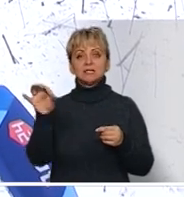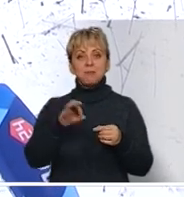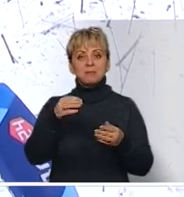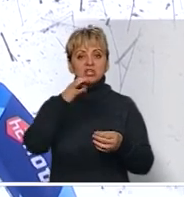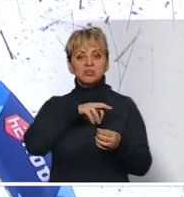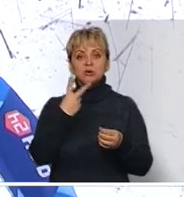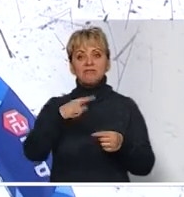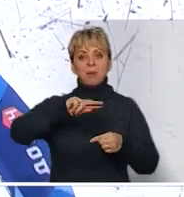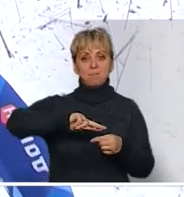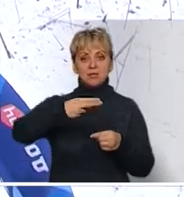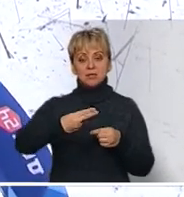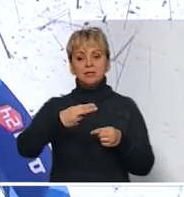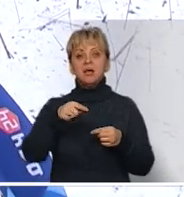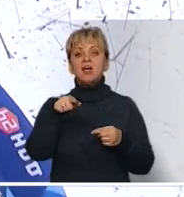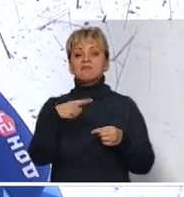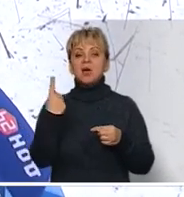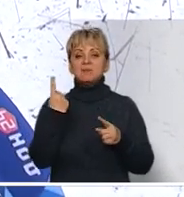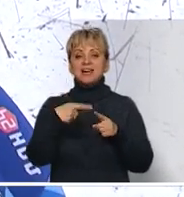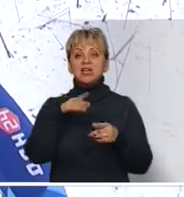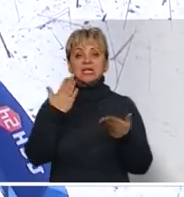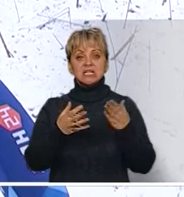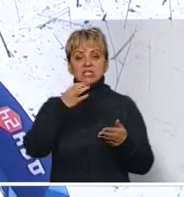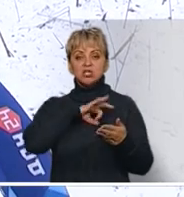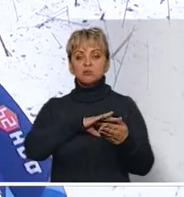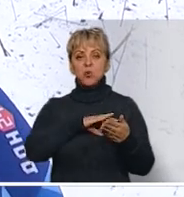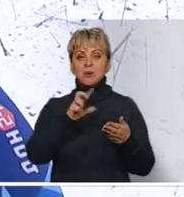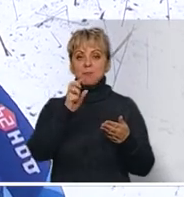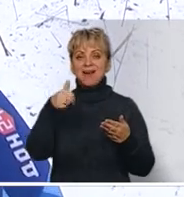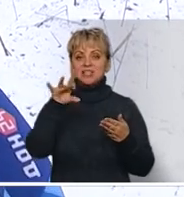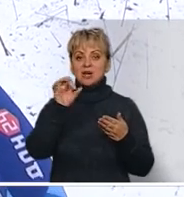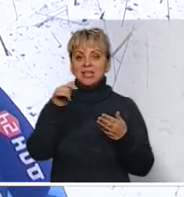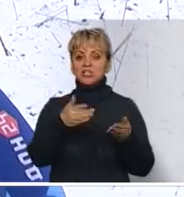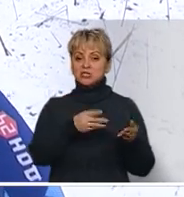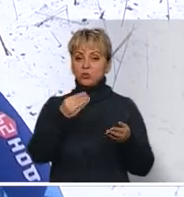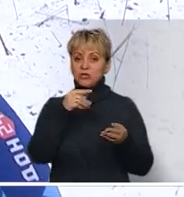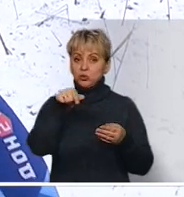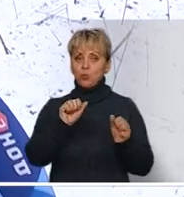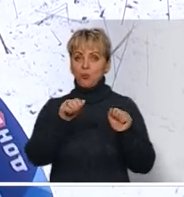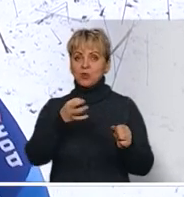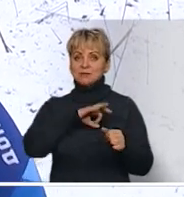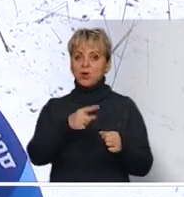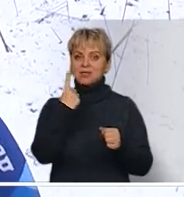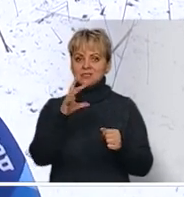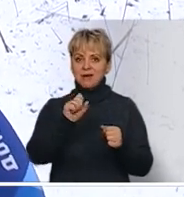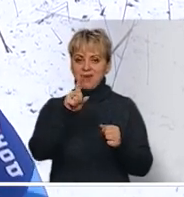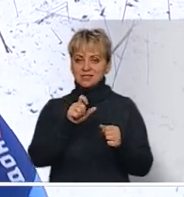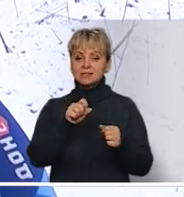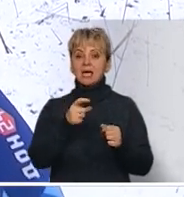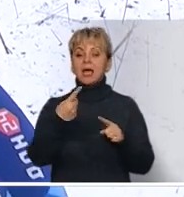на данный момент использовать два метода. Во-первых, если использовать бактериологическую приманку, ее можно использовать один